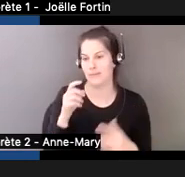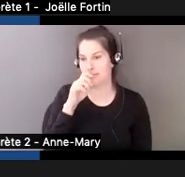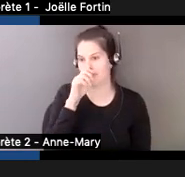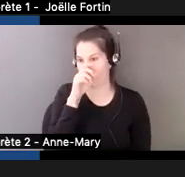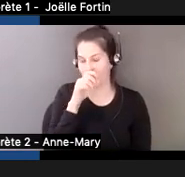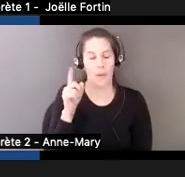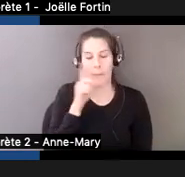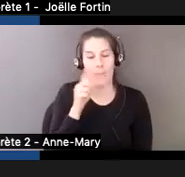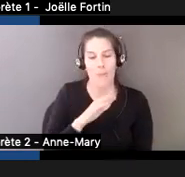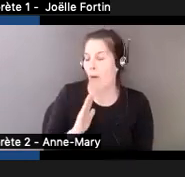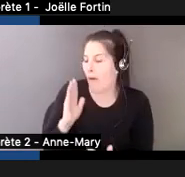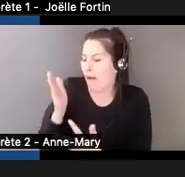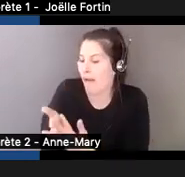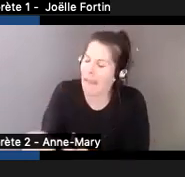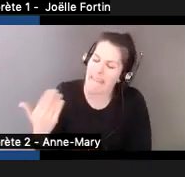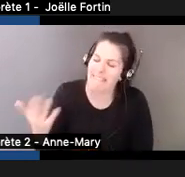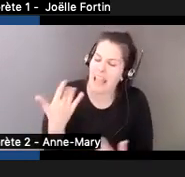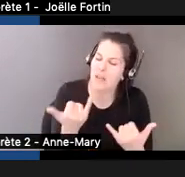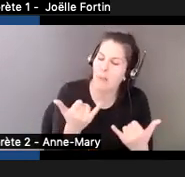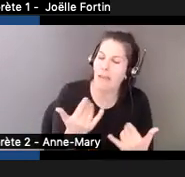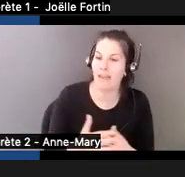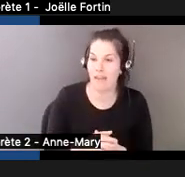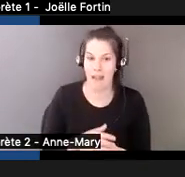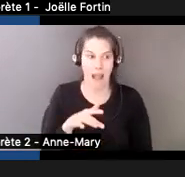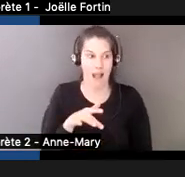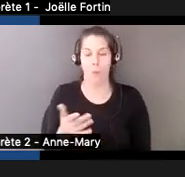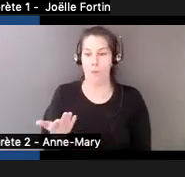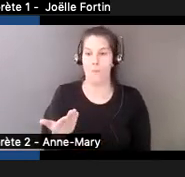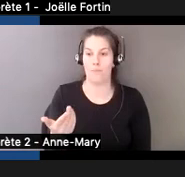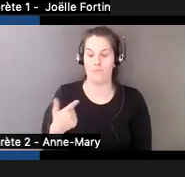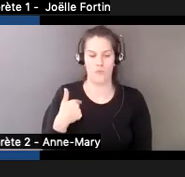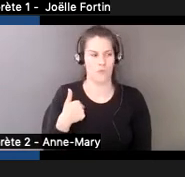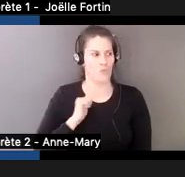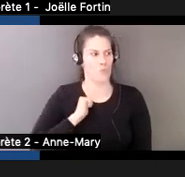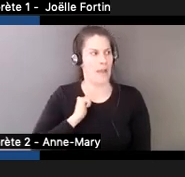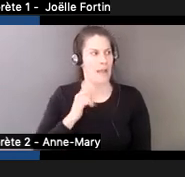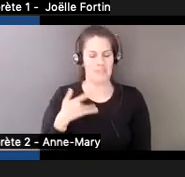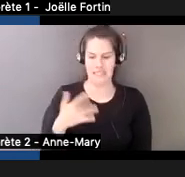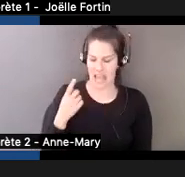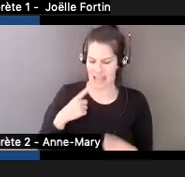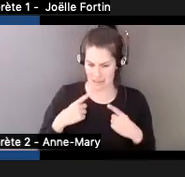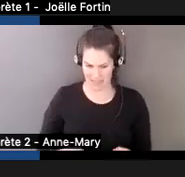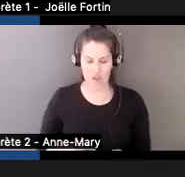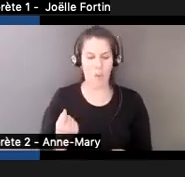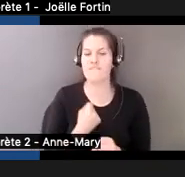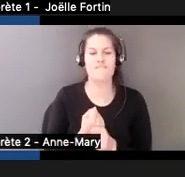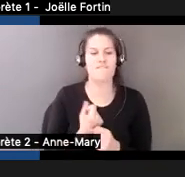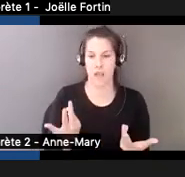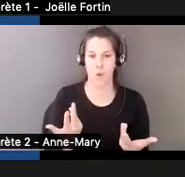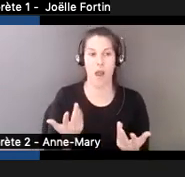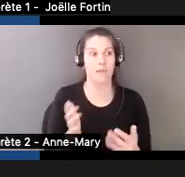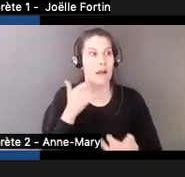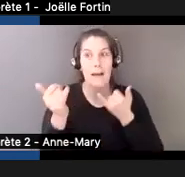intervenir de cette façon-là parce que vous aussi, quand vous vivez une dépression, vous vivez des problèmes, qu'est-ce que vous faites? Vous appelez des